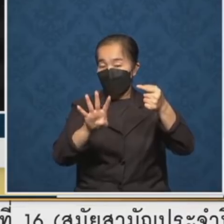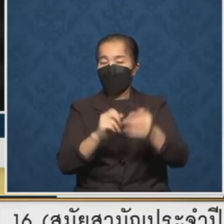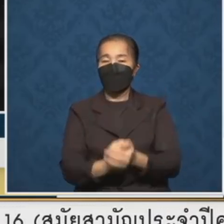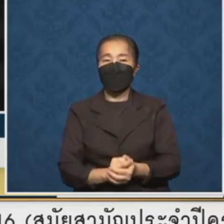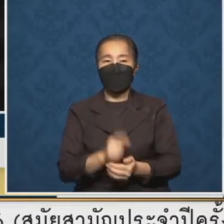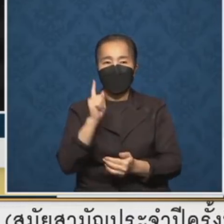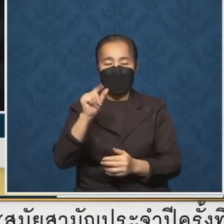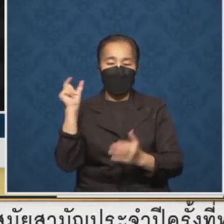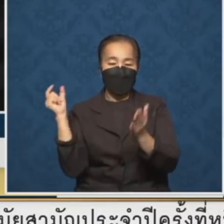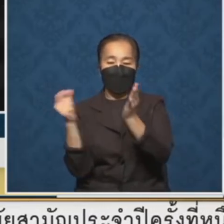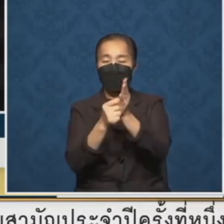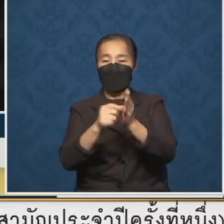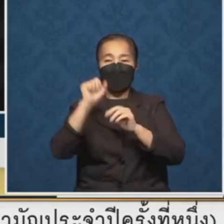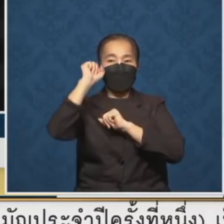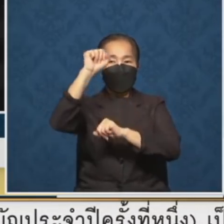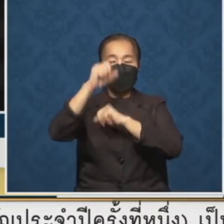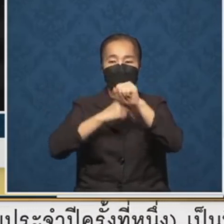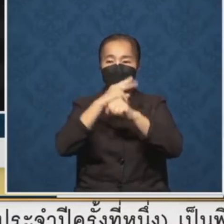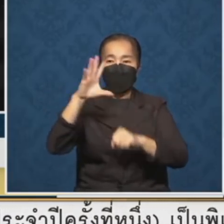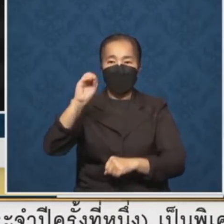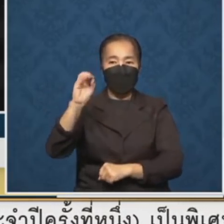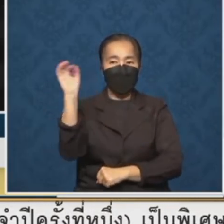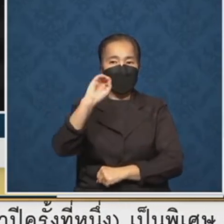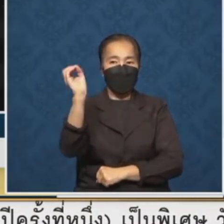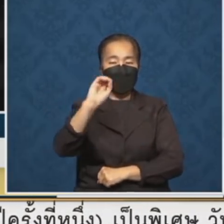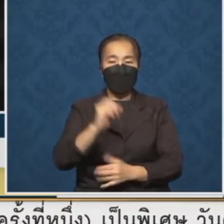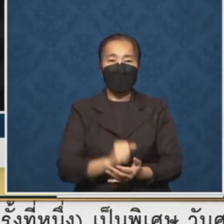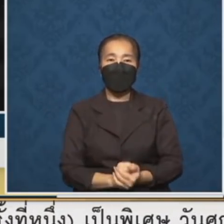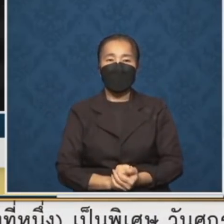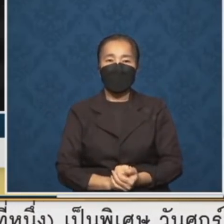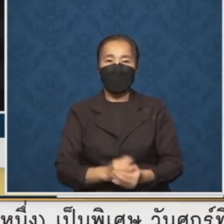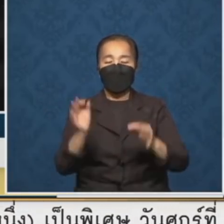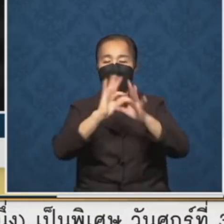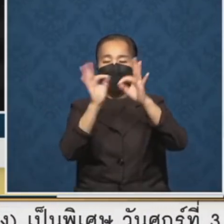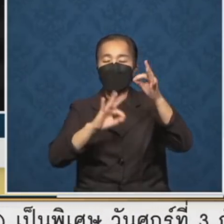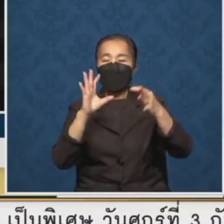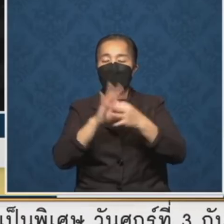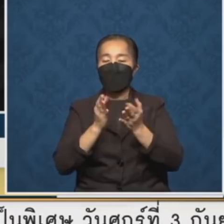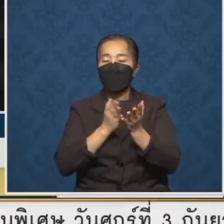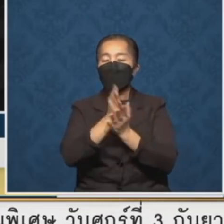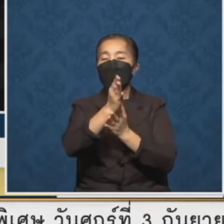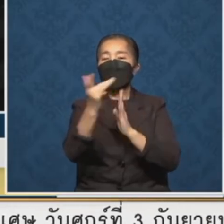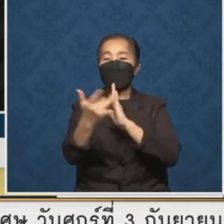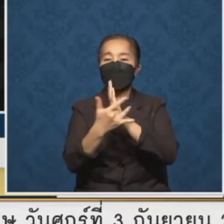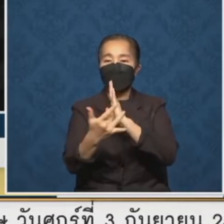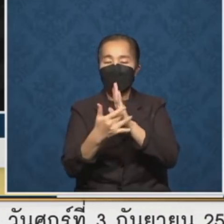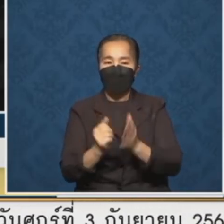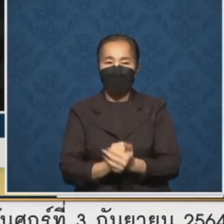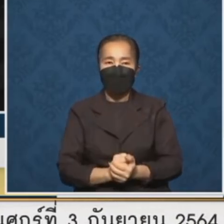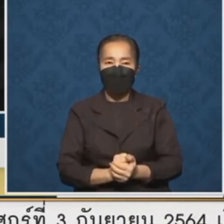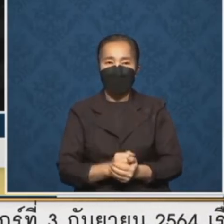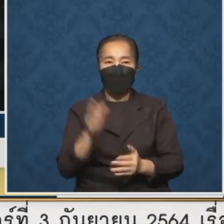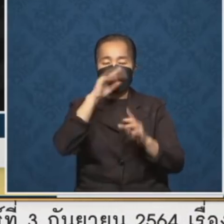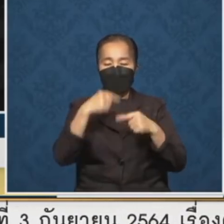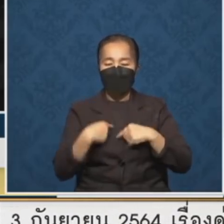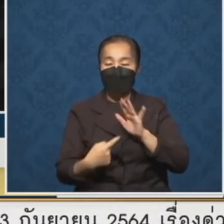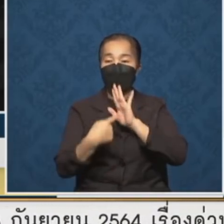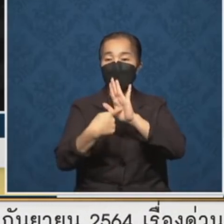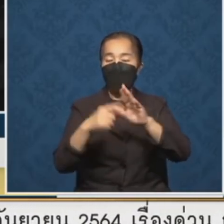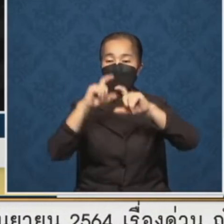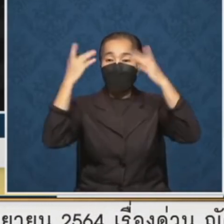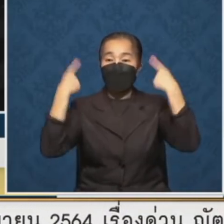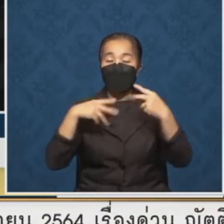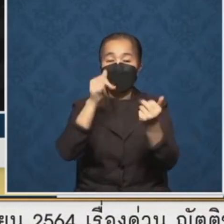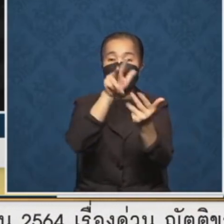ประกาศของปี50เลยข้อความอาจจะเชิงเทคนิคครับผมยกตัวอย่างการระบุตัวตนผู้ใช้ที่บอกไปแล้วนะครับ